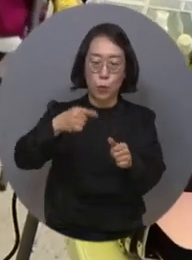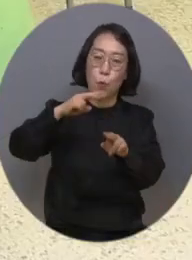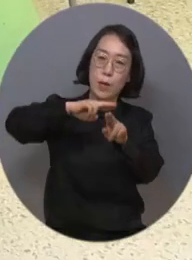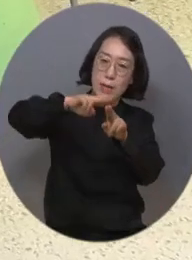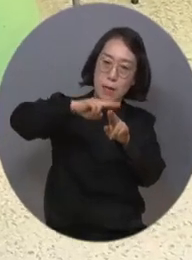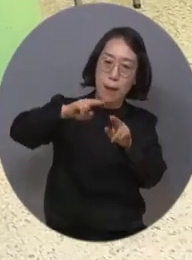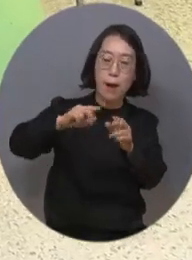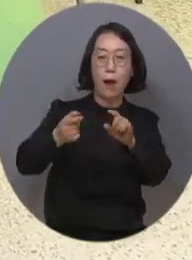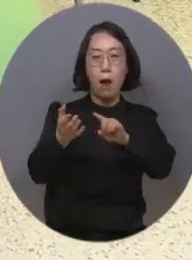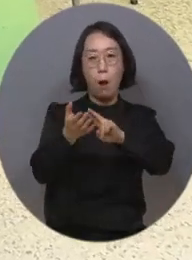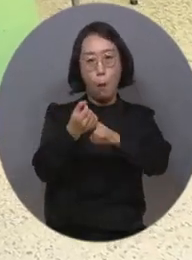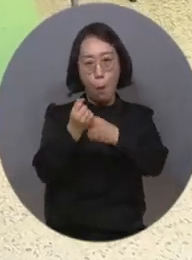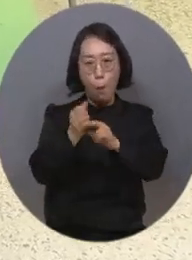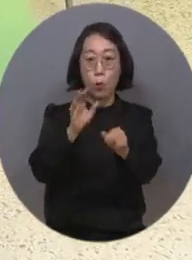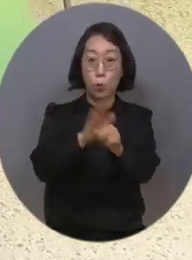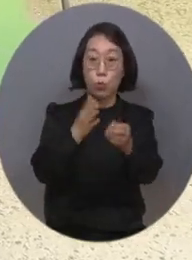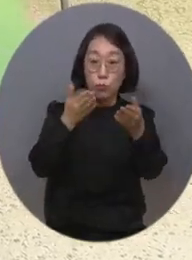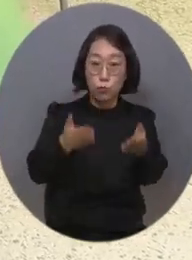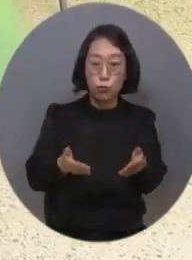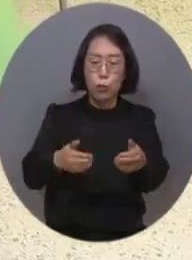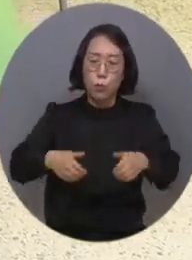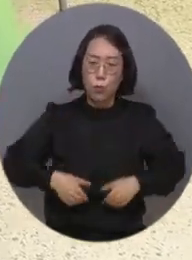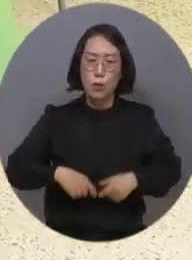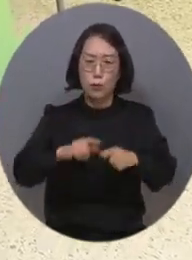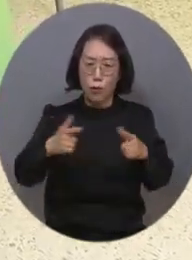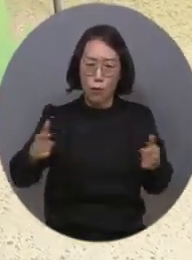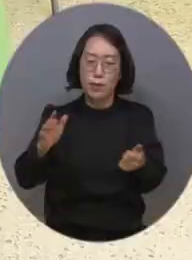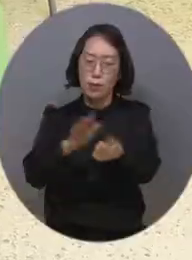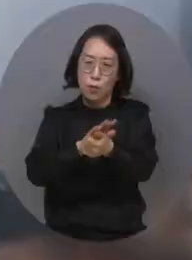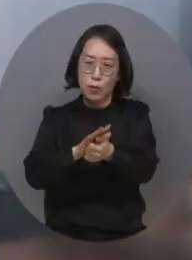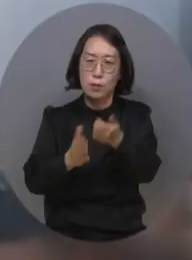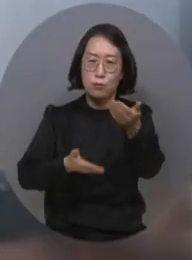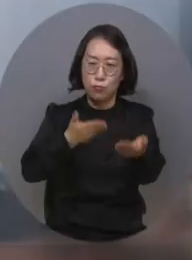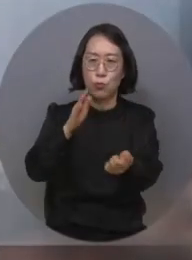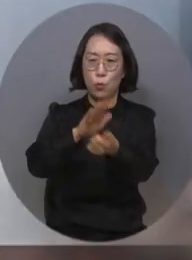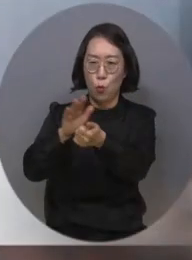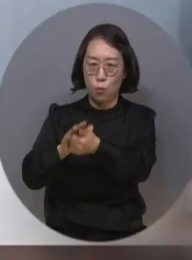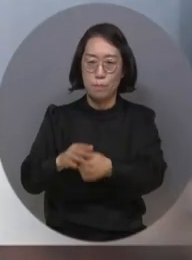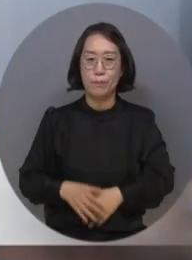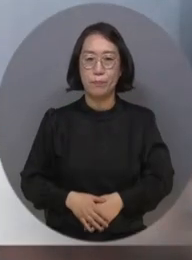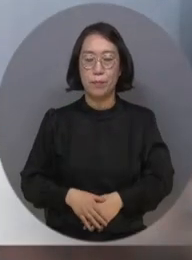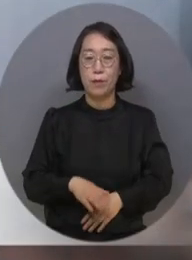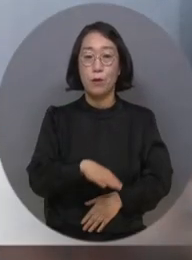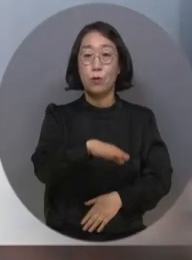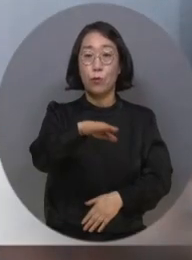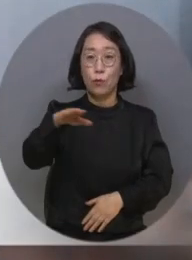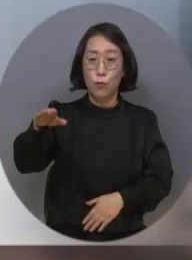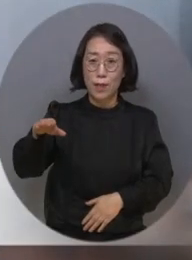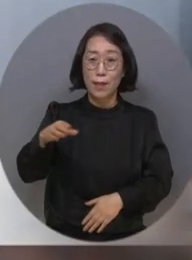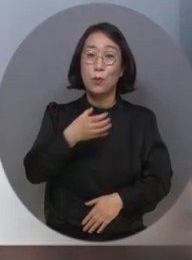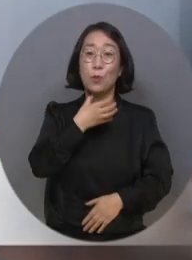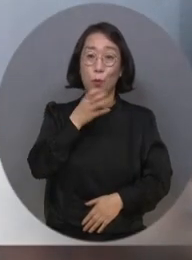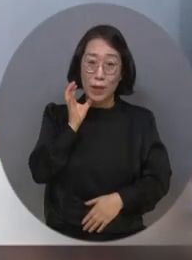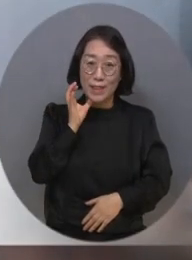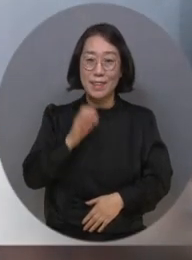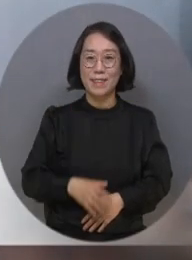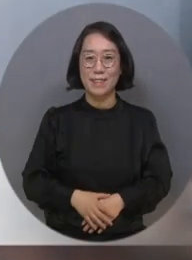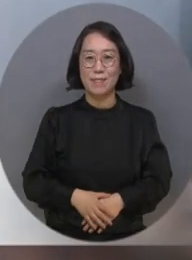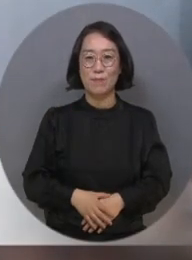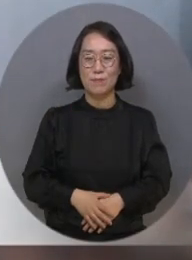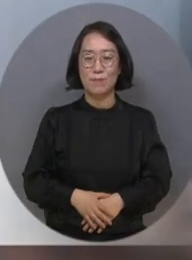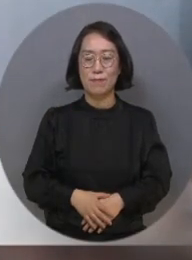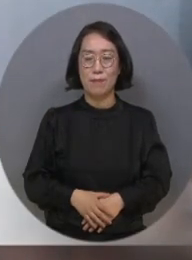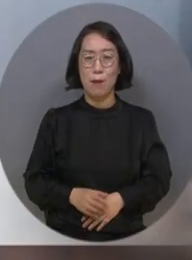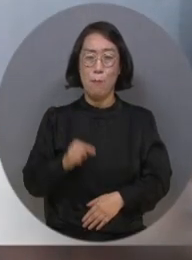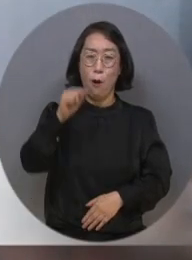등 주민들에게 필요한 다양한 서비스를 제공합니다. 우리가 그 노인들이 그